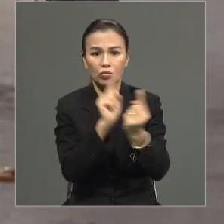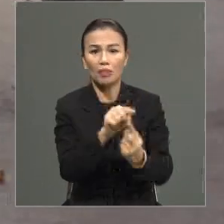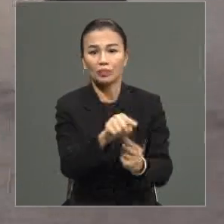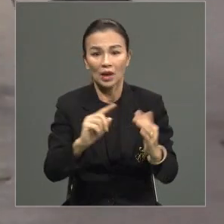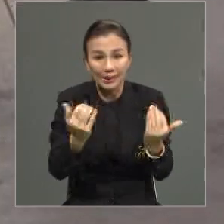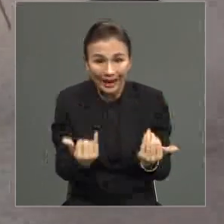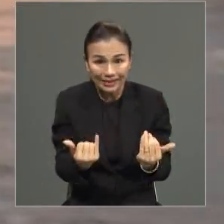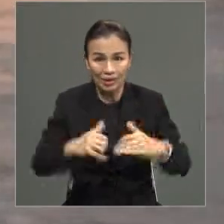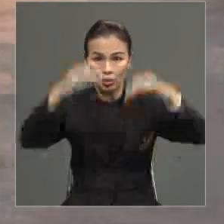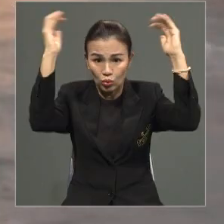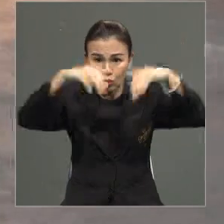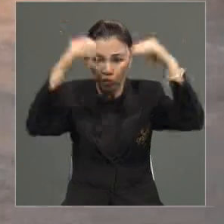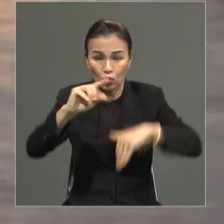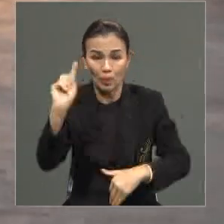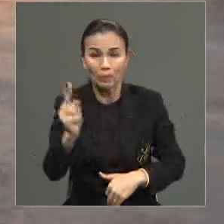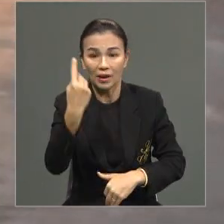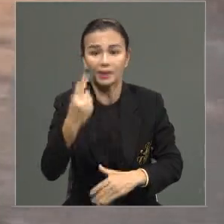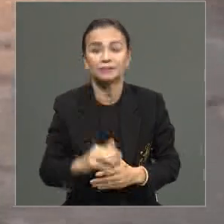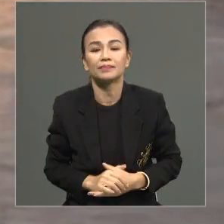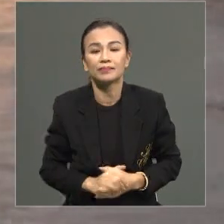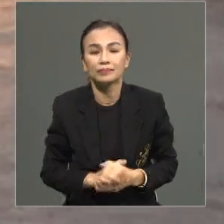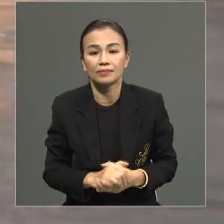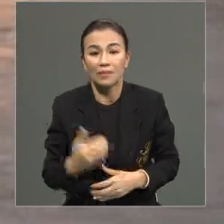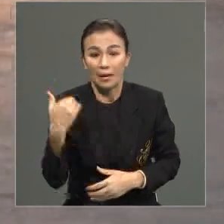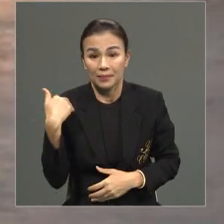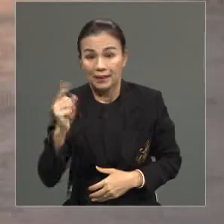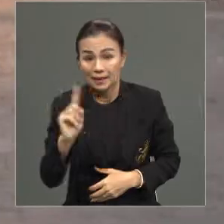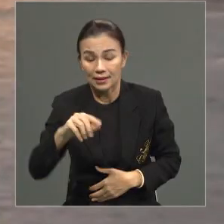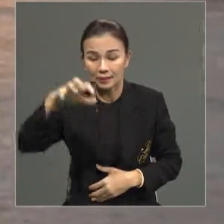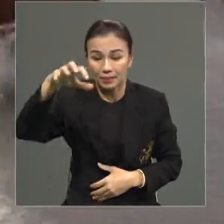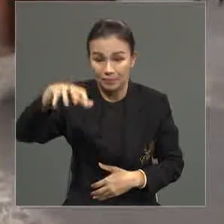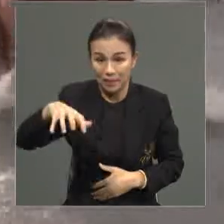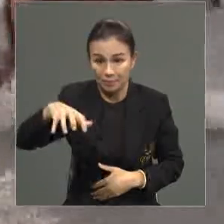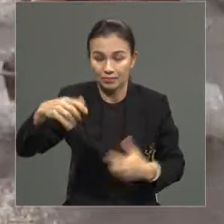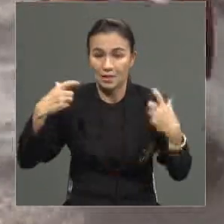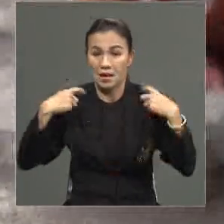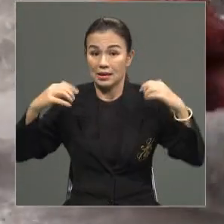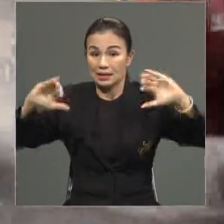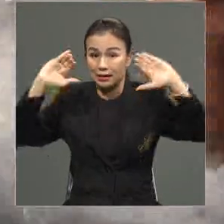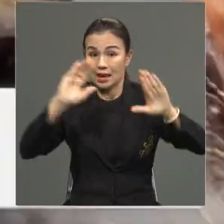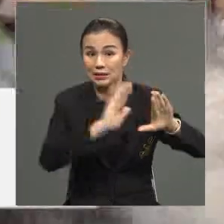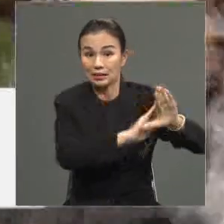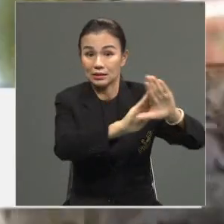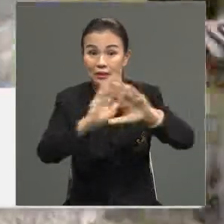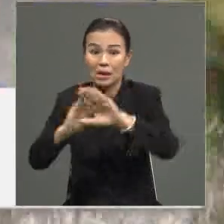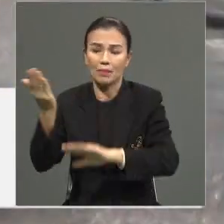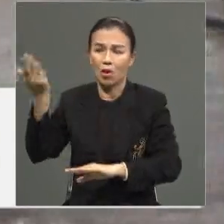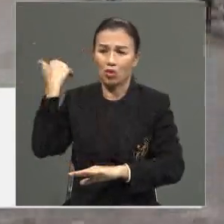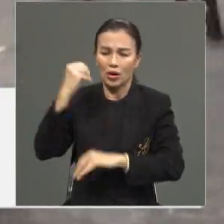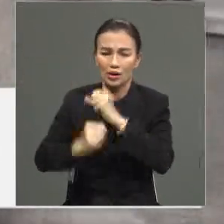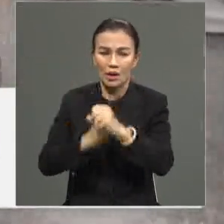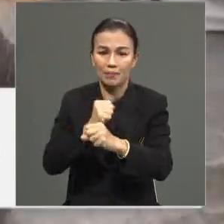นี้กลับมาหนักอีกครั้งหนึ่งนะคะ คือบางพื้นที่เนี่ยทางการเขาประกาศไปเลยนะคะว่าถ้าหากว่าเคยท่วมเมื่อตอนประมาณ